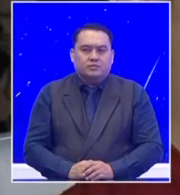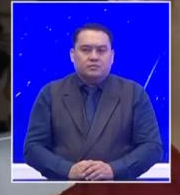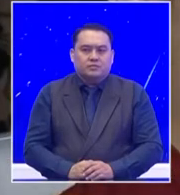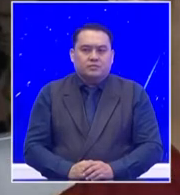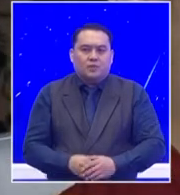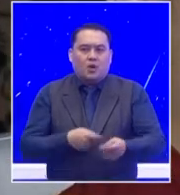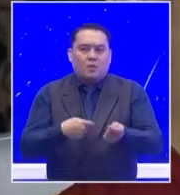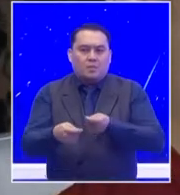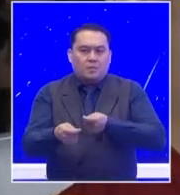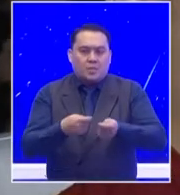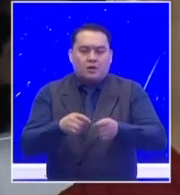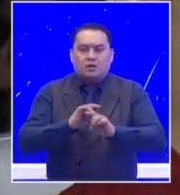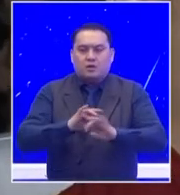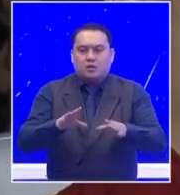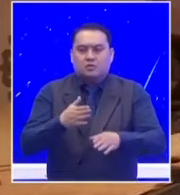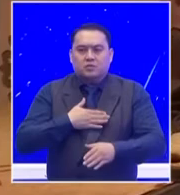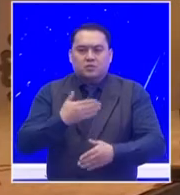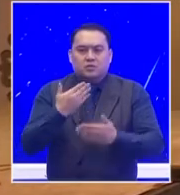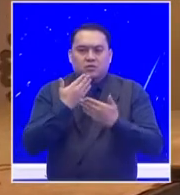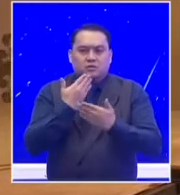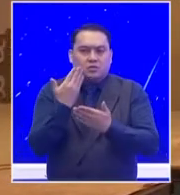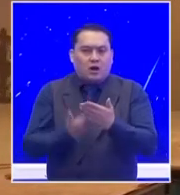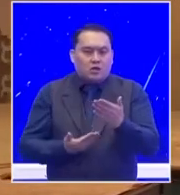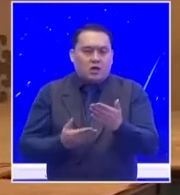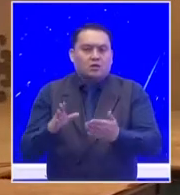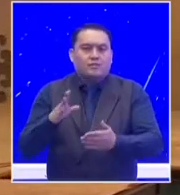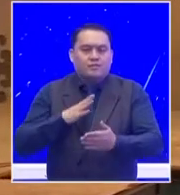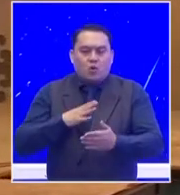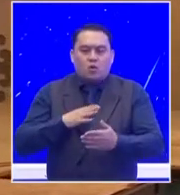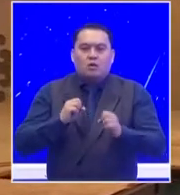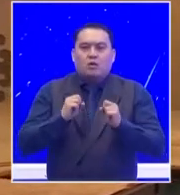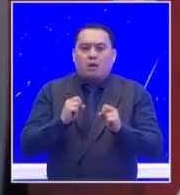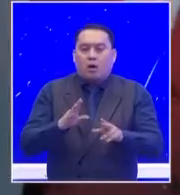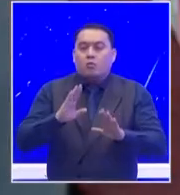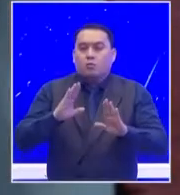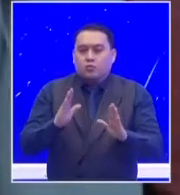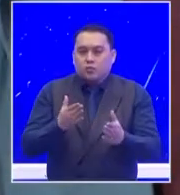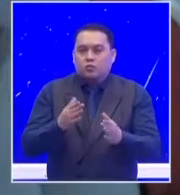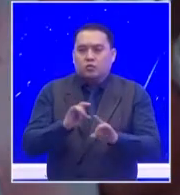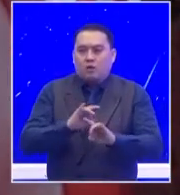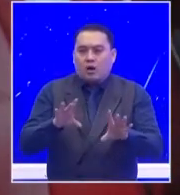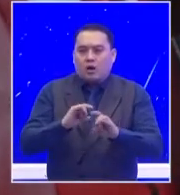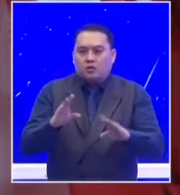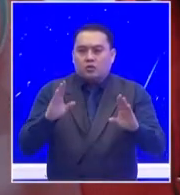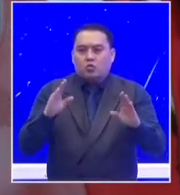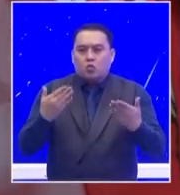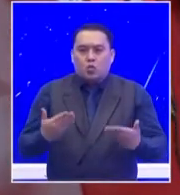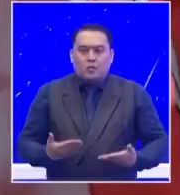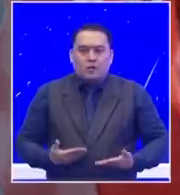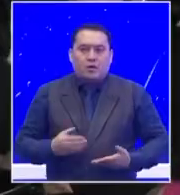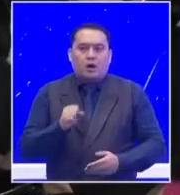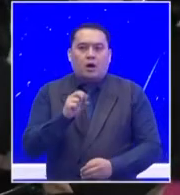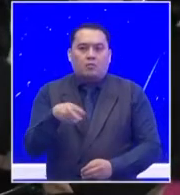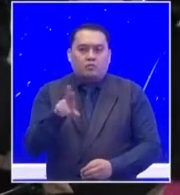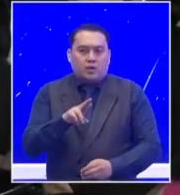Бейдің айтқан билігін енді біз баяндайық. Жиренше Абайға ағайынмен араздасып қайтесің, кетіспе деп көндірмек болады. Алайда Абай